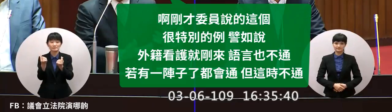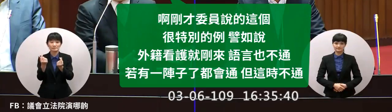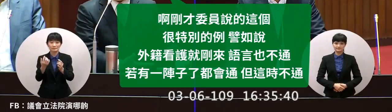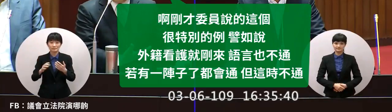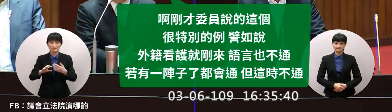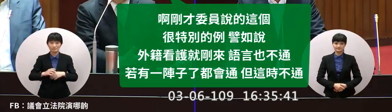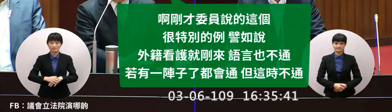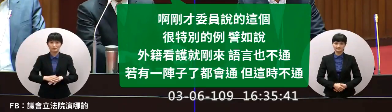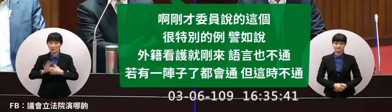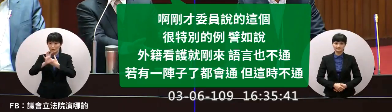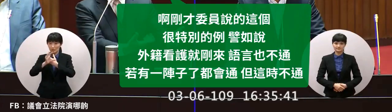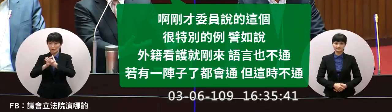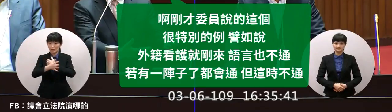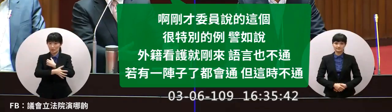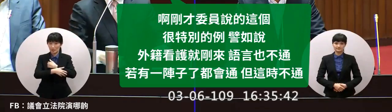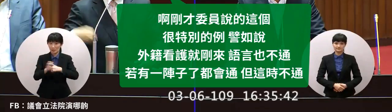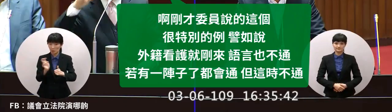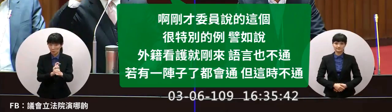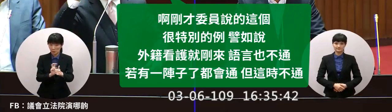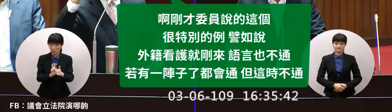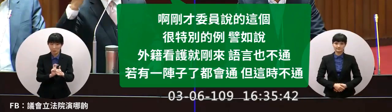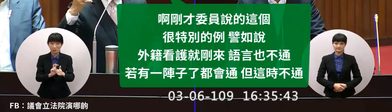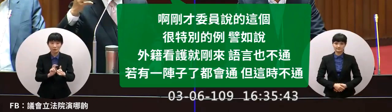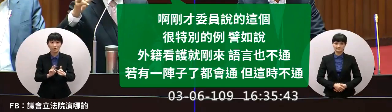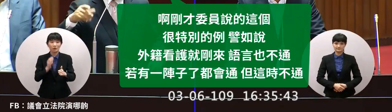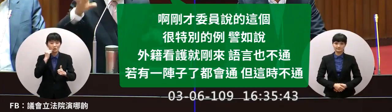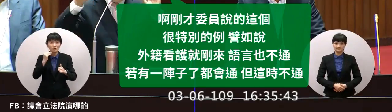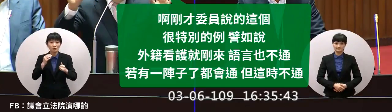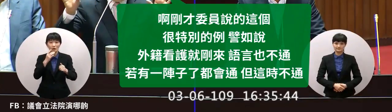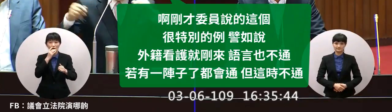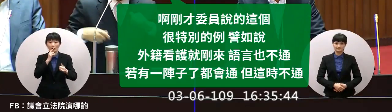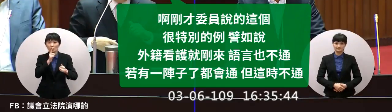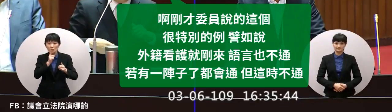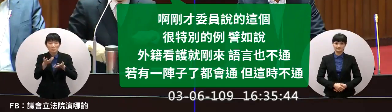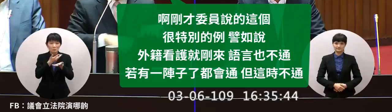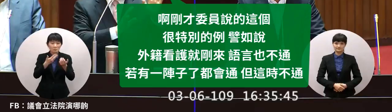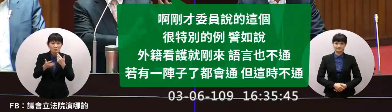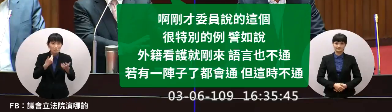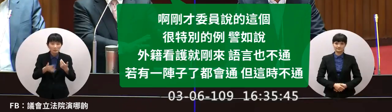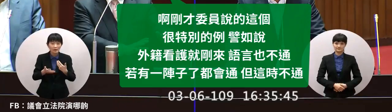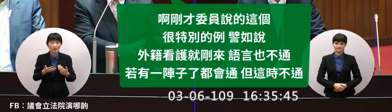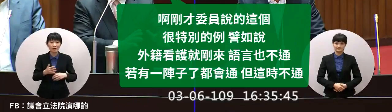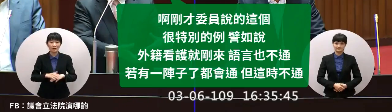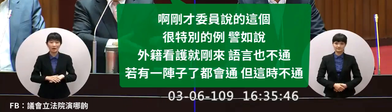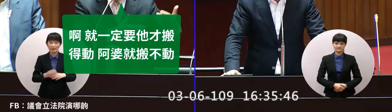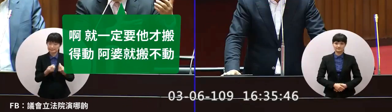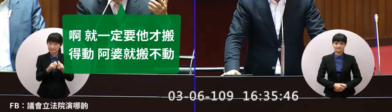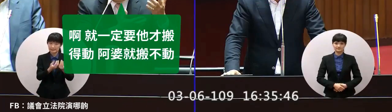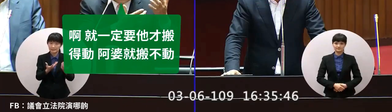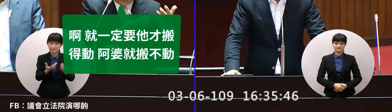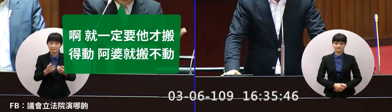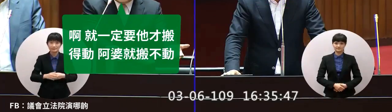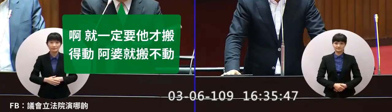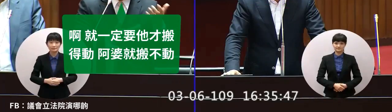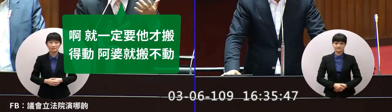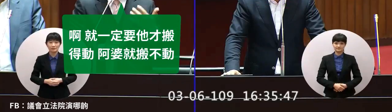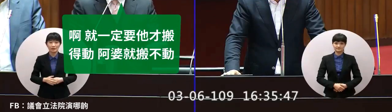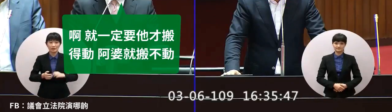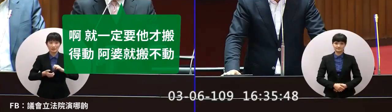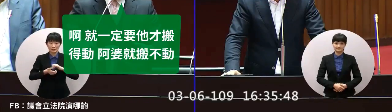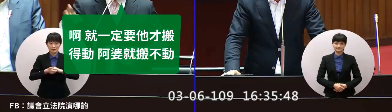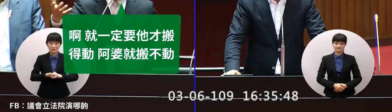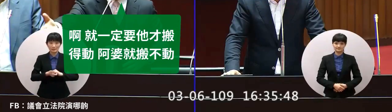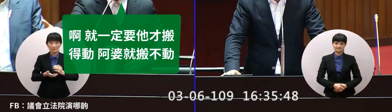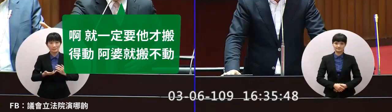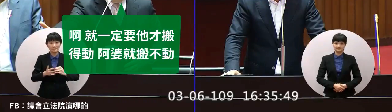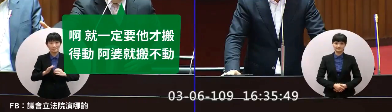籍看看路就打來，語言也不通，哪有一陣子都會通啊，但這個不通啊，就一定要伊较